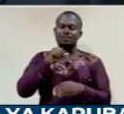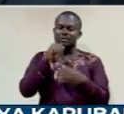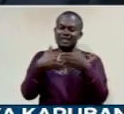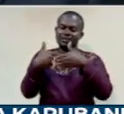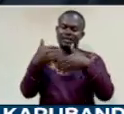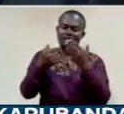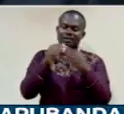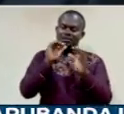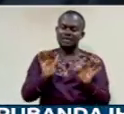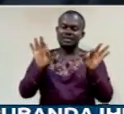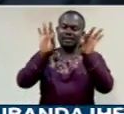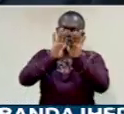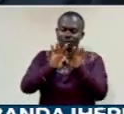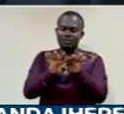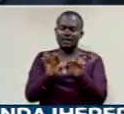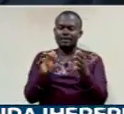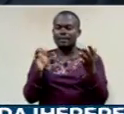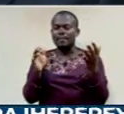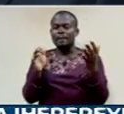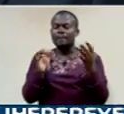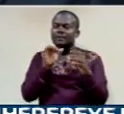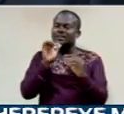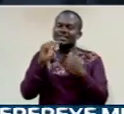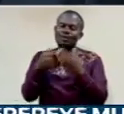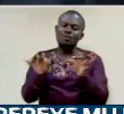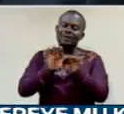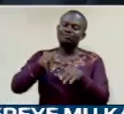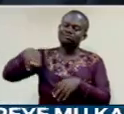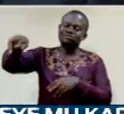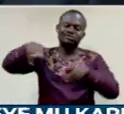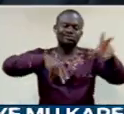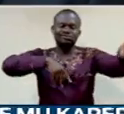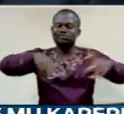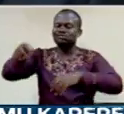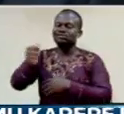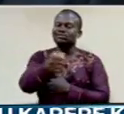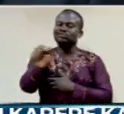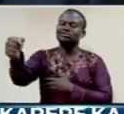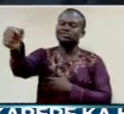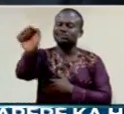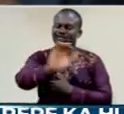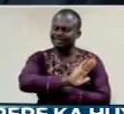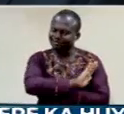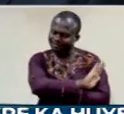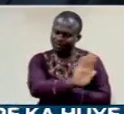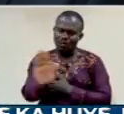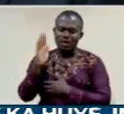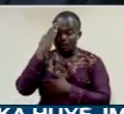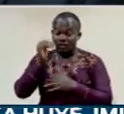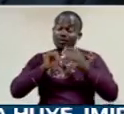mwikwegerana bitari ngombwa mwijyaho mutagomba kujya ni mugume mu rugo kugira ngo